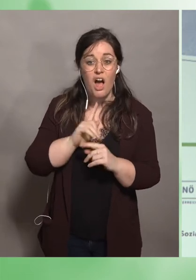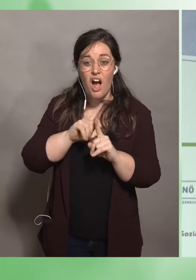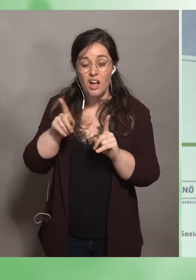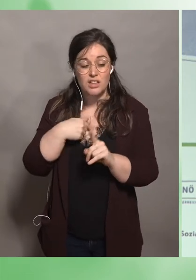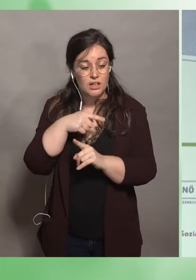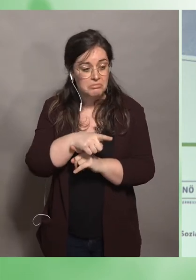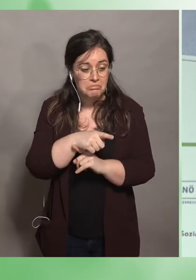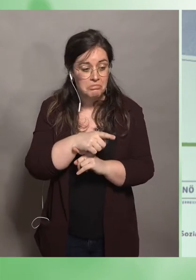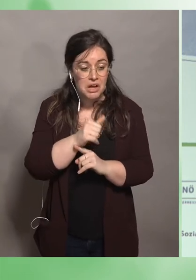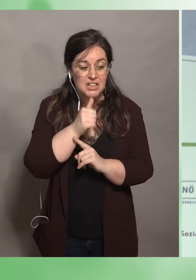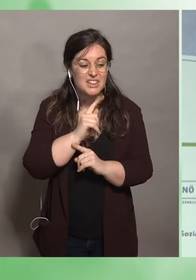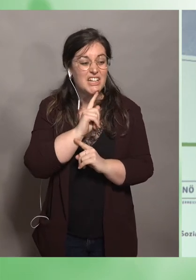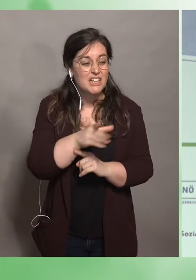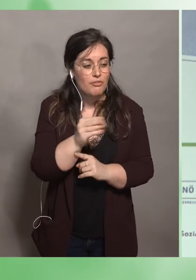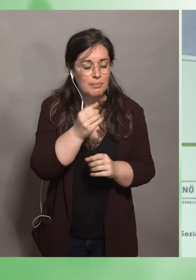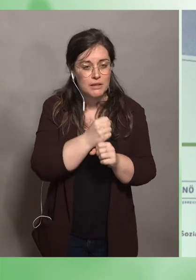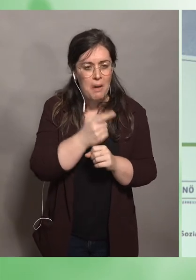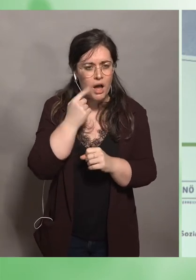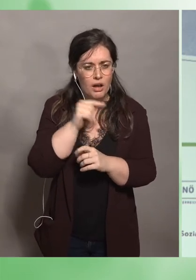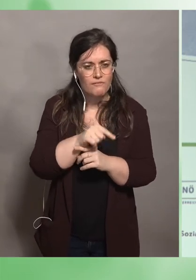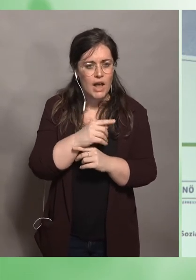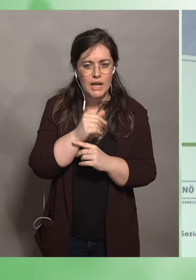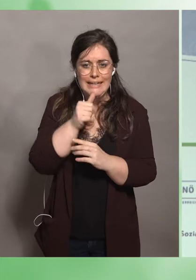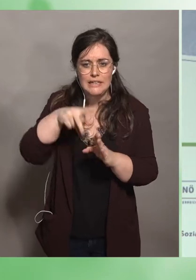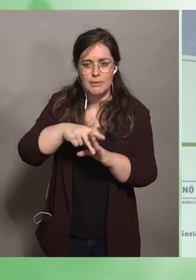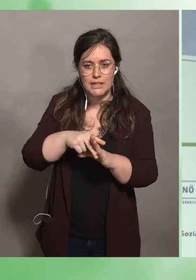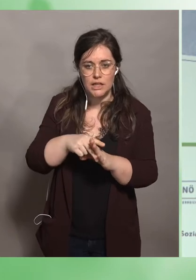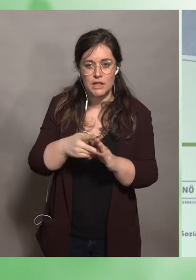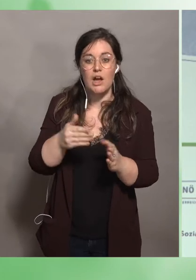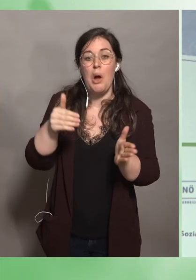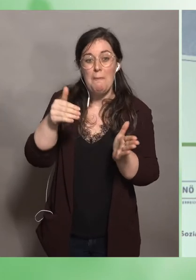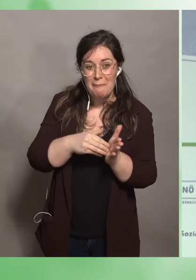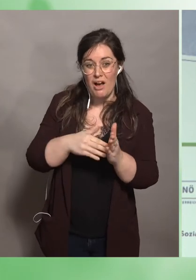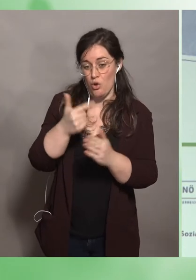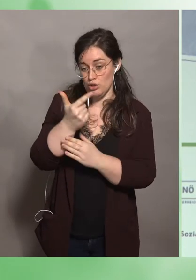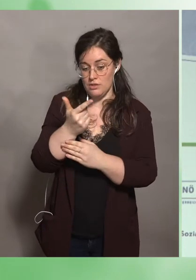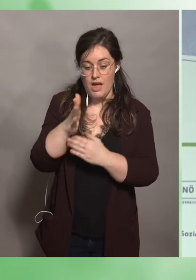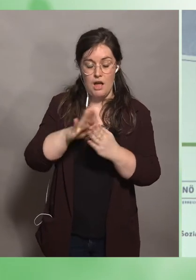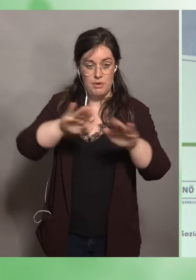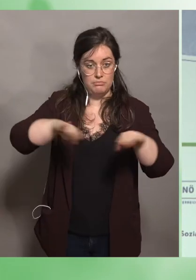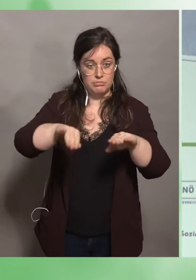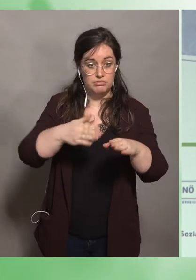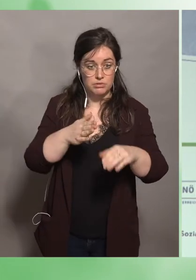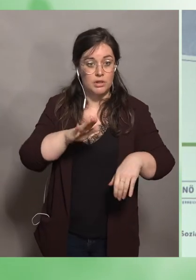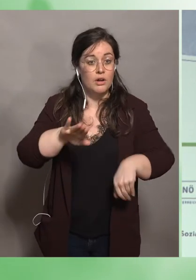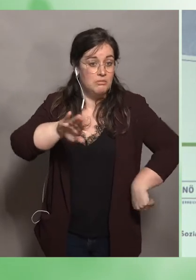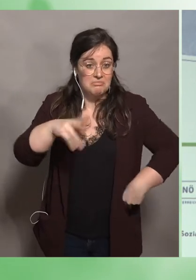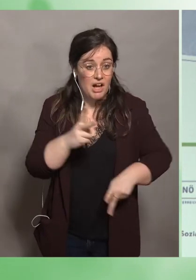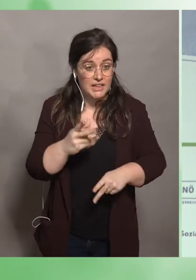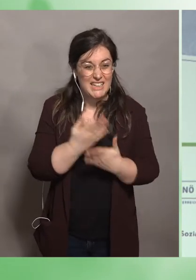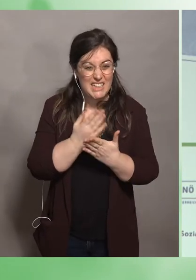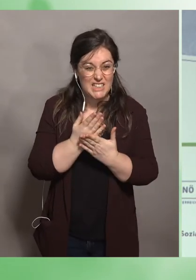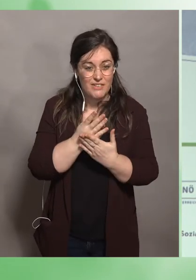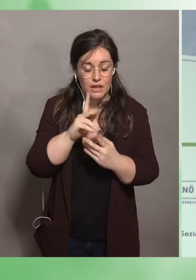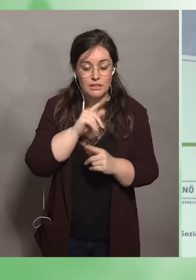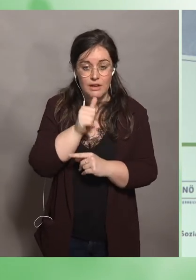nichtbehinderten Wettkämpfen, weil man nur einen Arm hat und die Regeln besagen, dass man mit 2 Armen anschlagen muss und man deswegen disqualifiziert wird. Kollegen